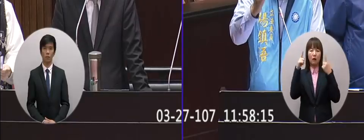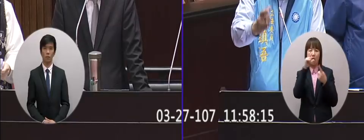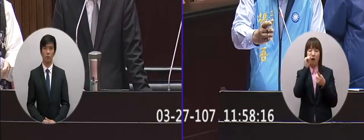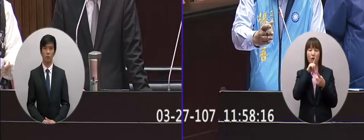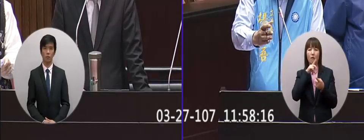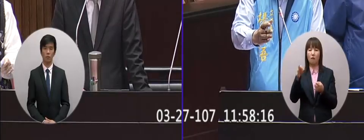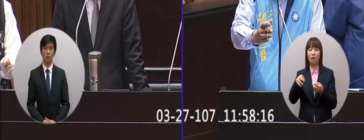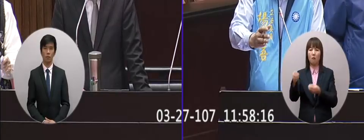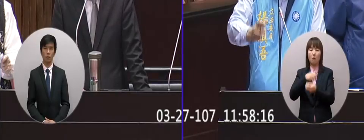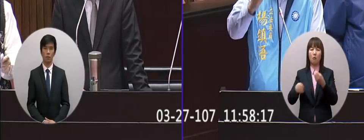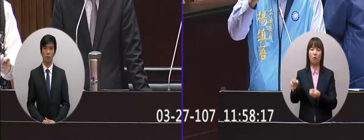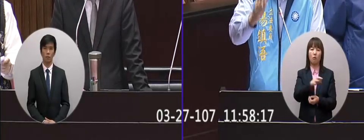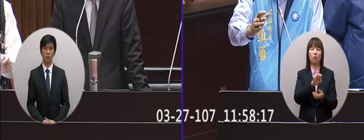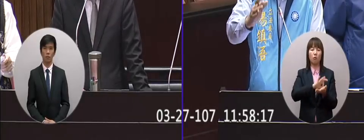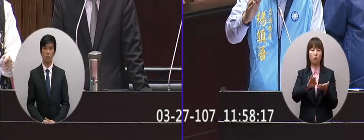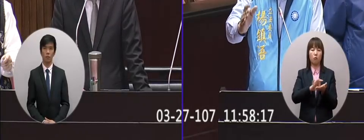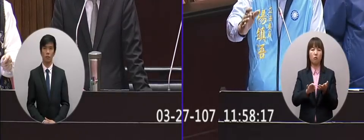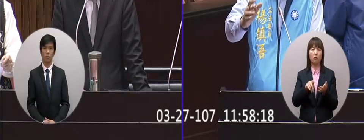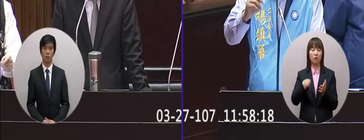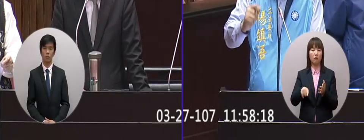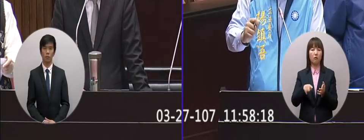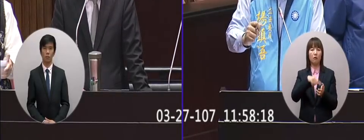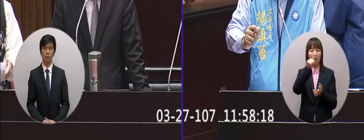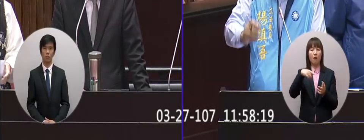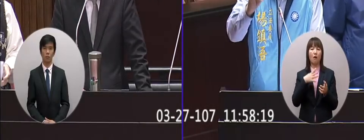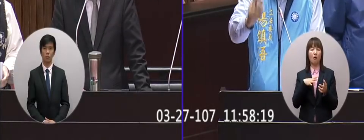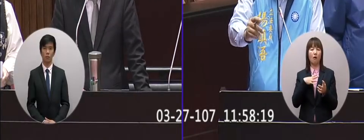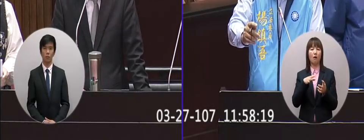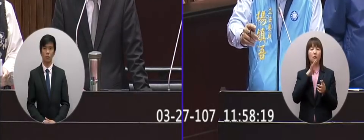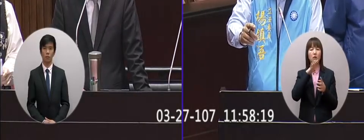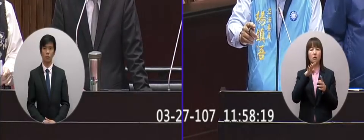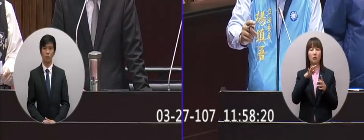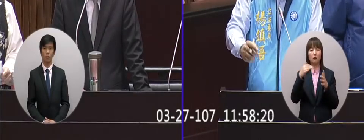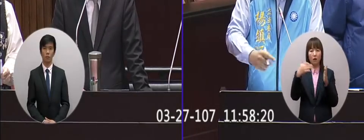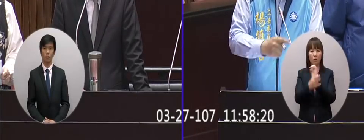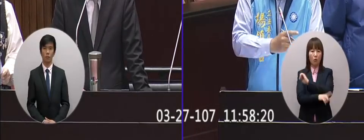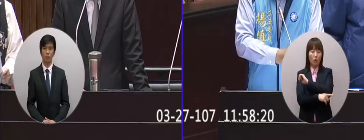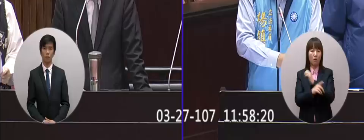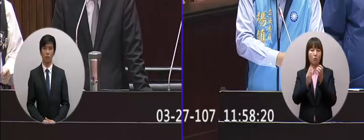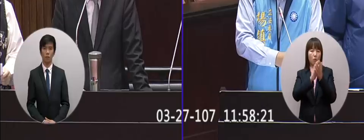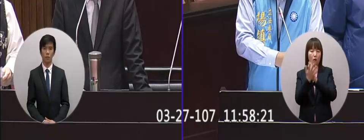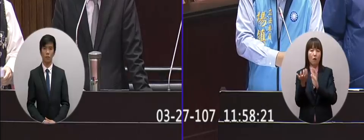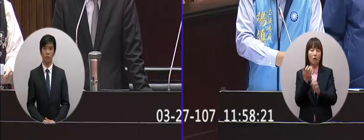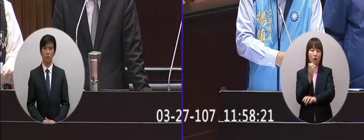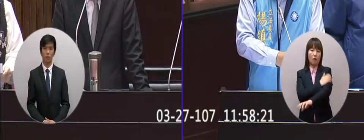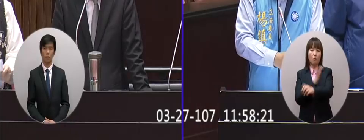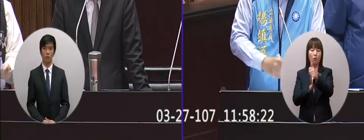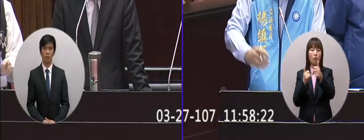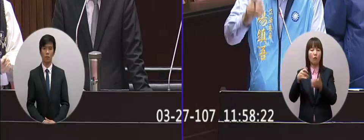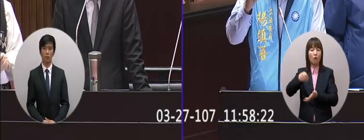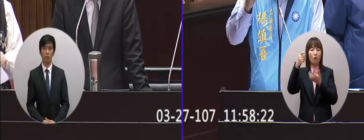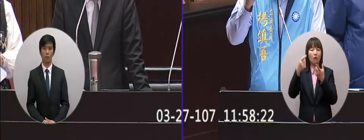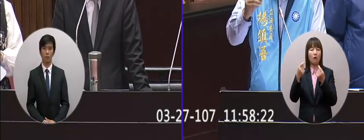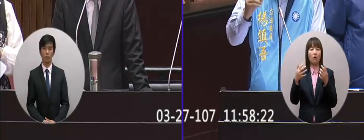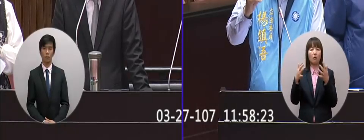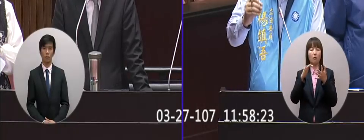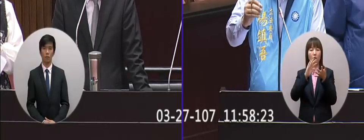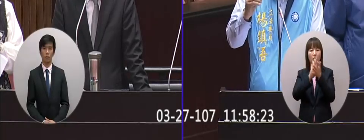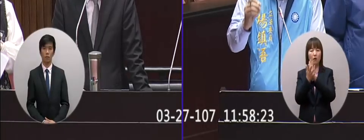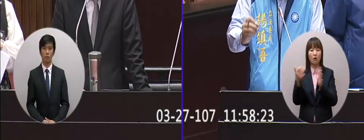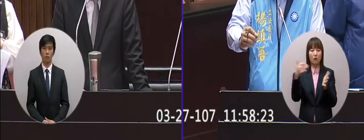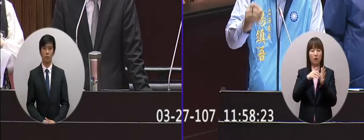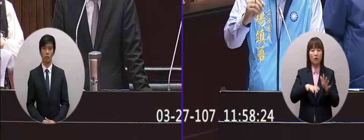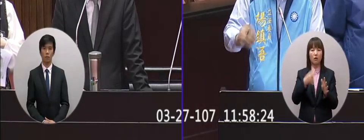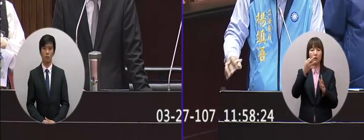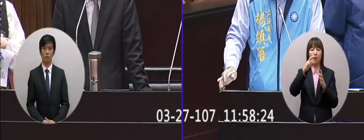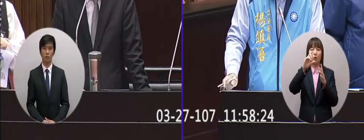基金来支应。那原因是这样，大家都晓得。出现的结果就是刚才陈委员所说的，他现在的基金的水